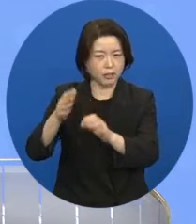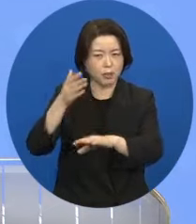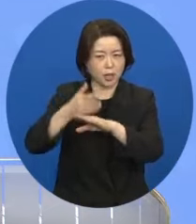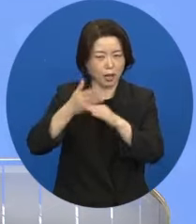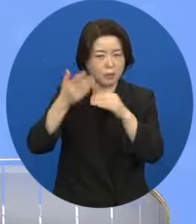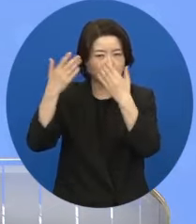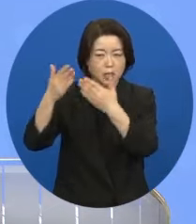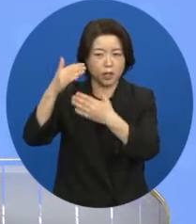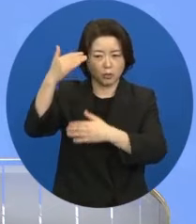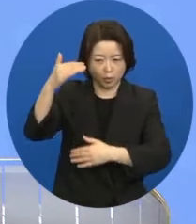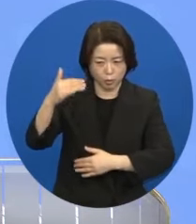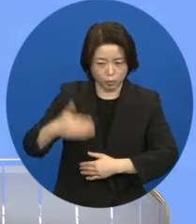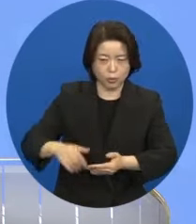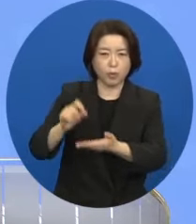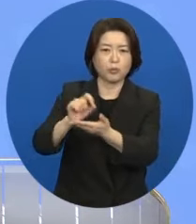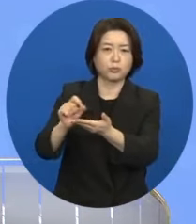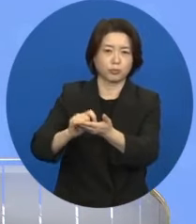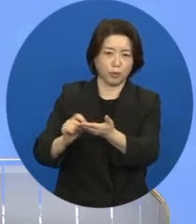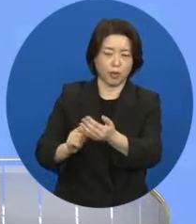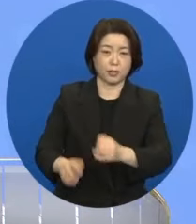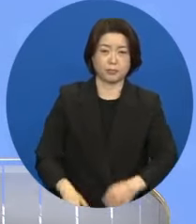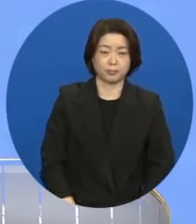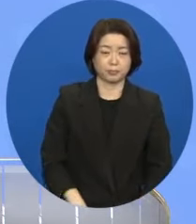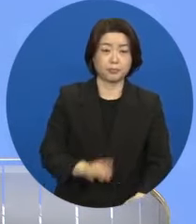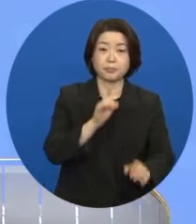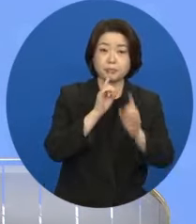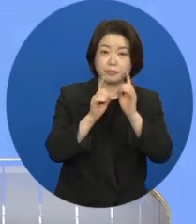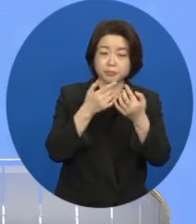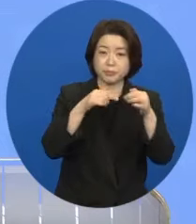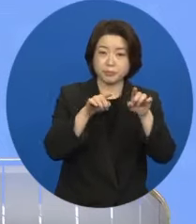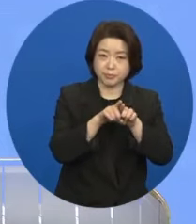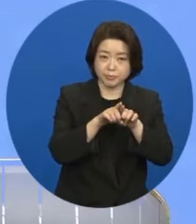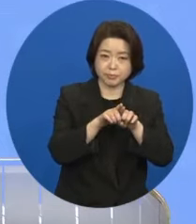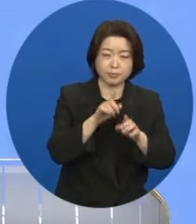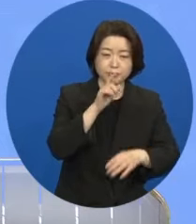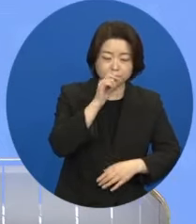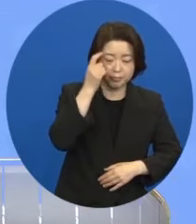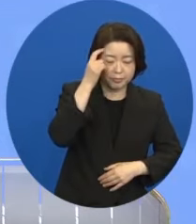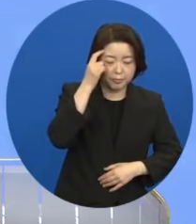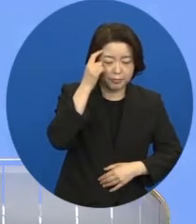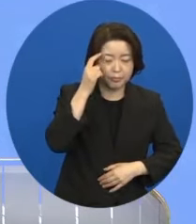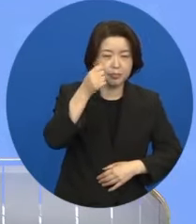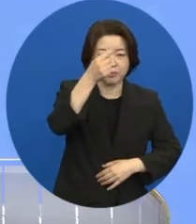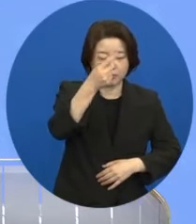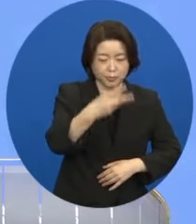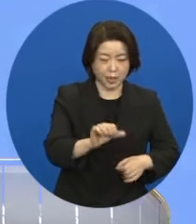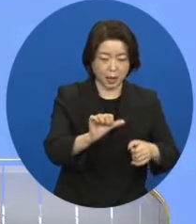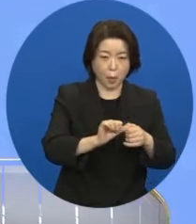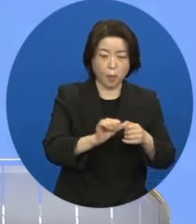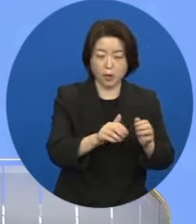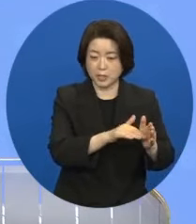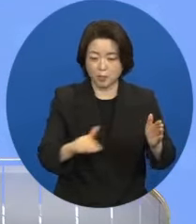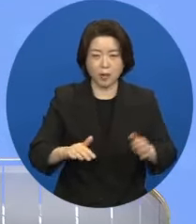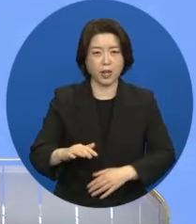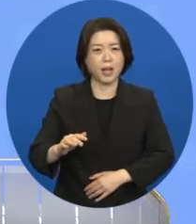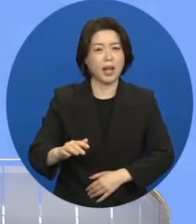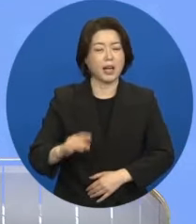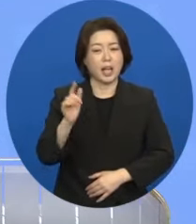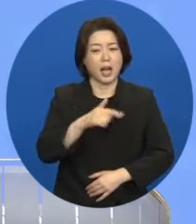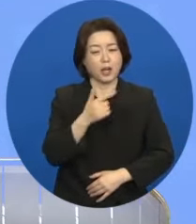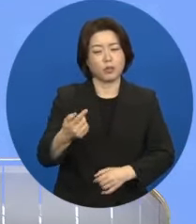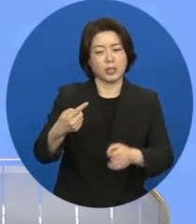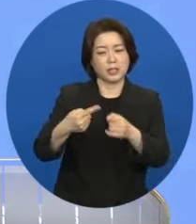적습니다이 말씀 상을 하면 5단계 마지막이 뭡니까 말씀 기록이에요 하루에 세 가지 감사를